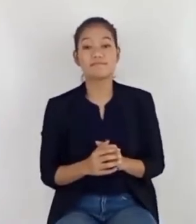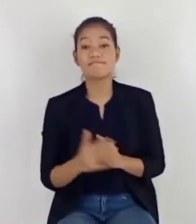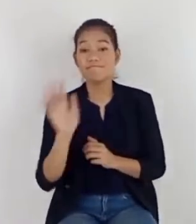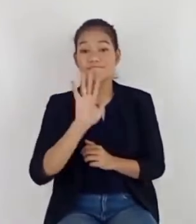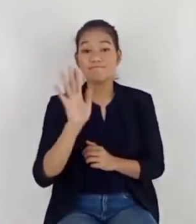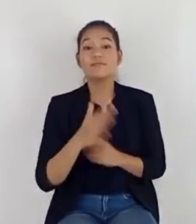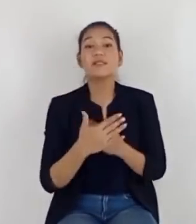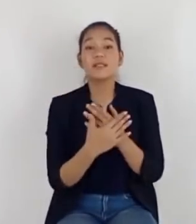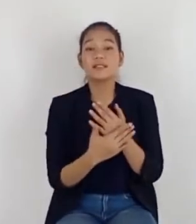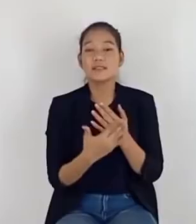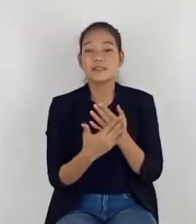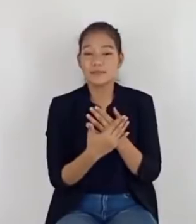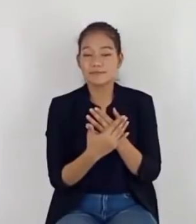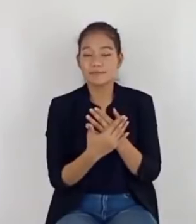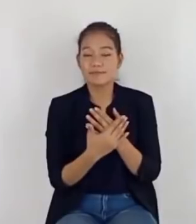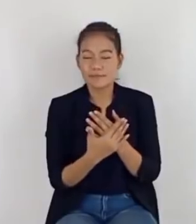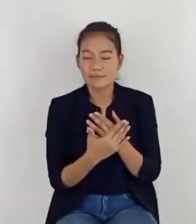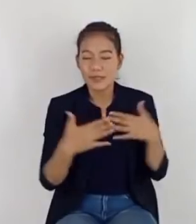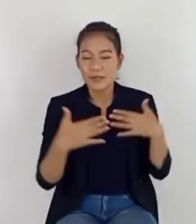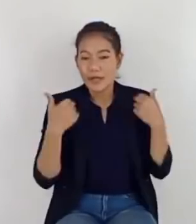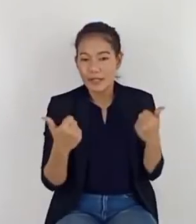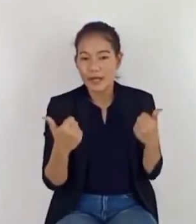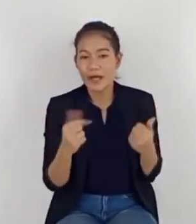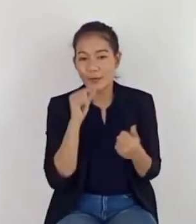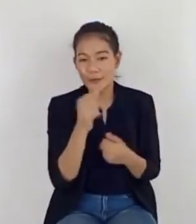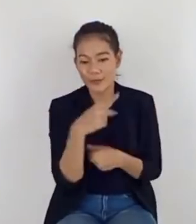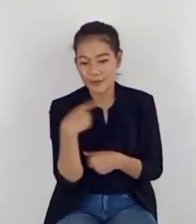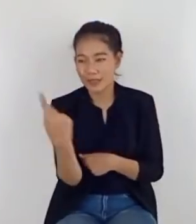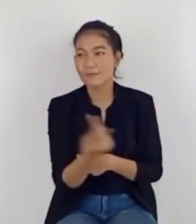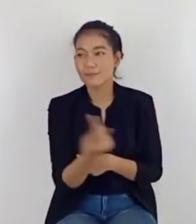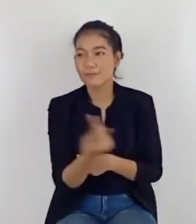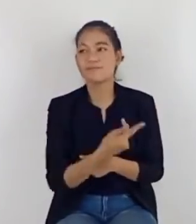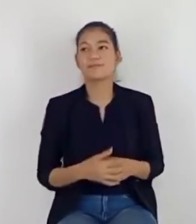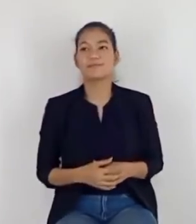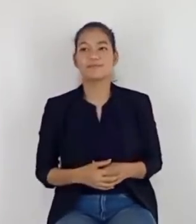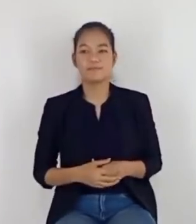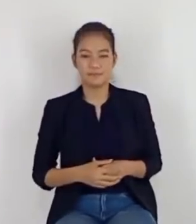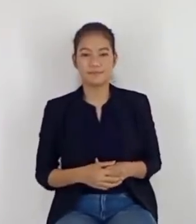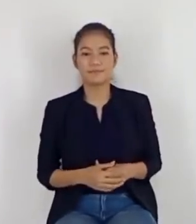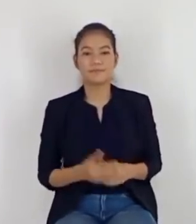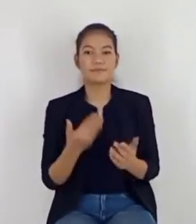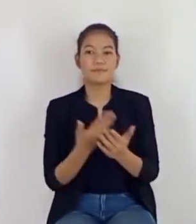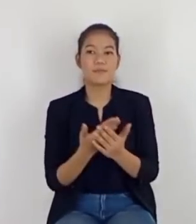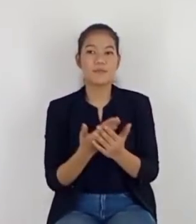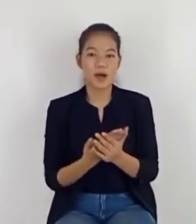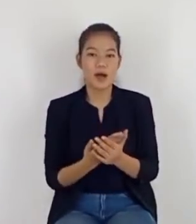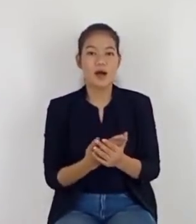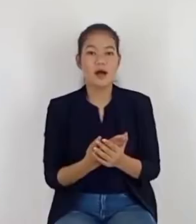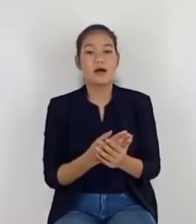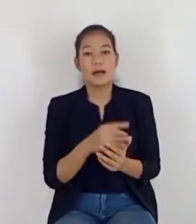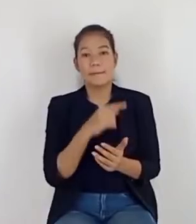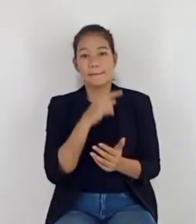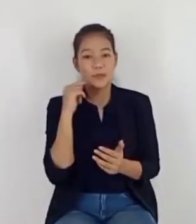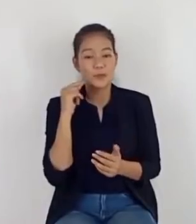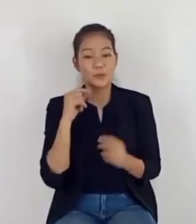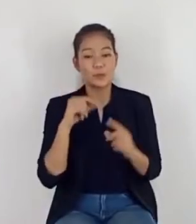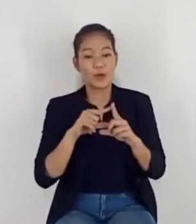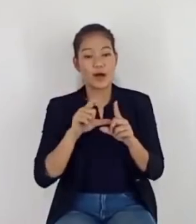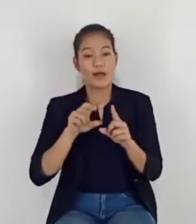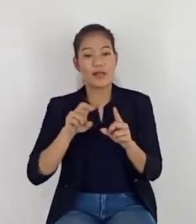Salam sejahtera untuk kita semua. Semoga dalam minggu Advent kedua